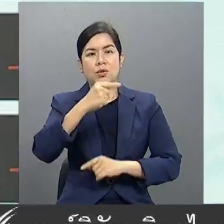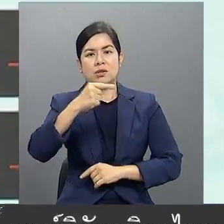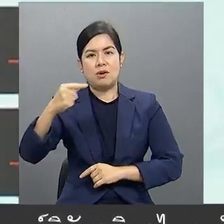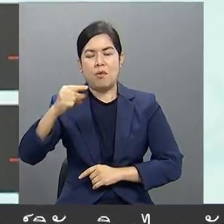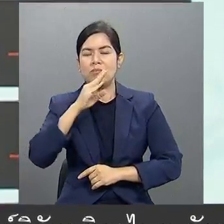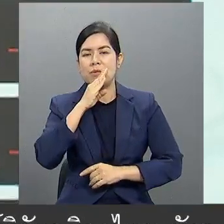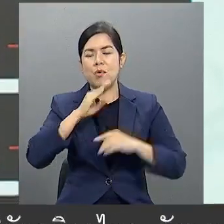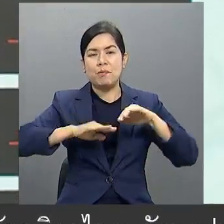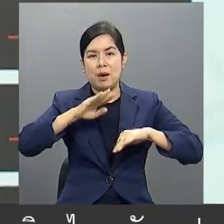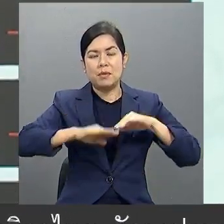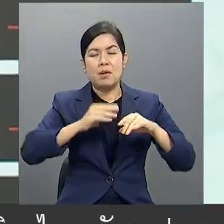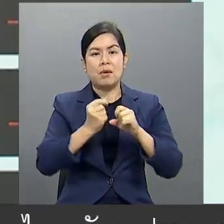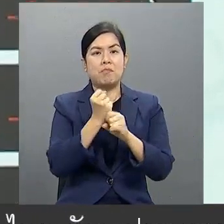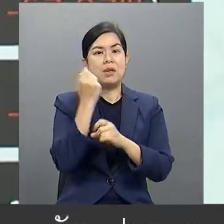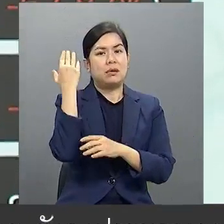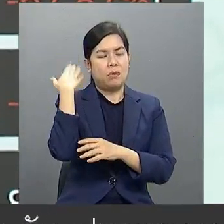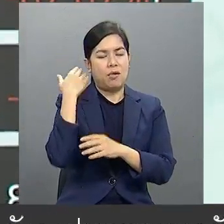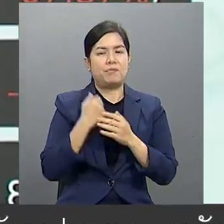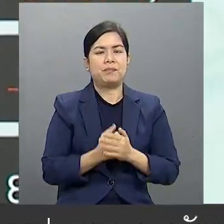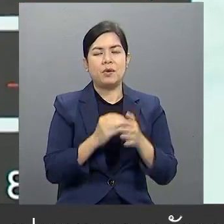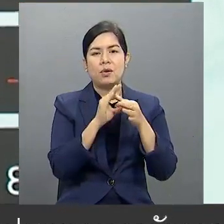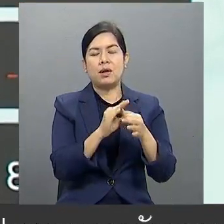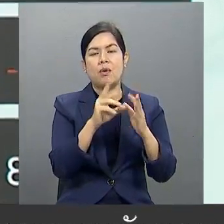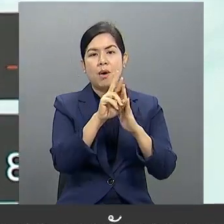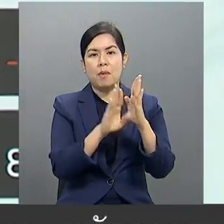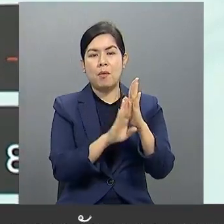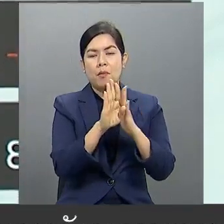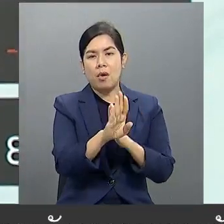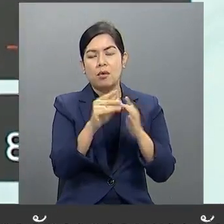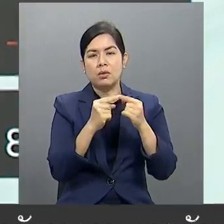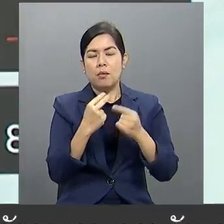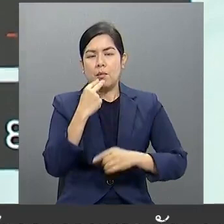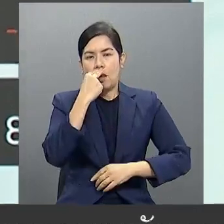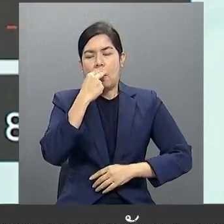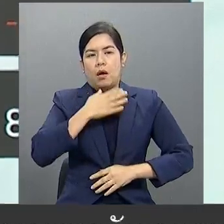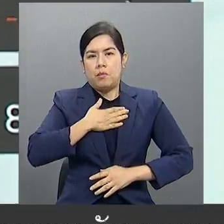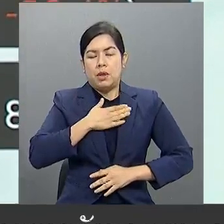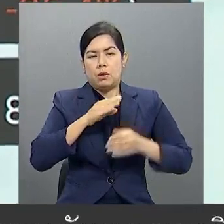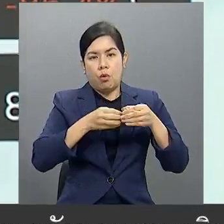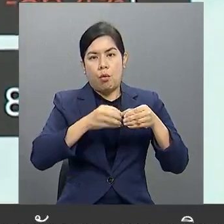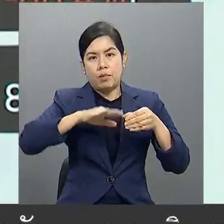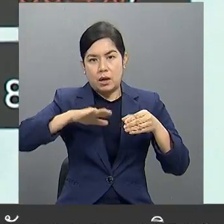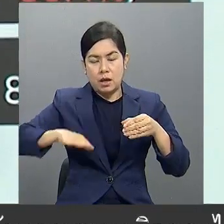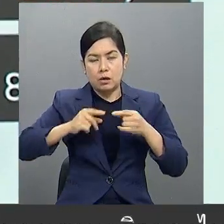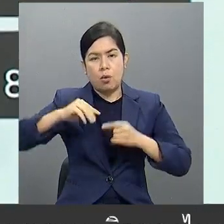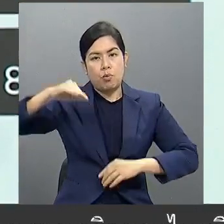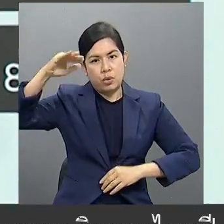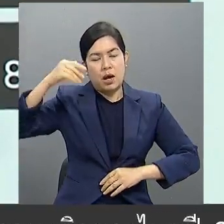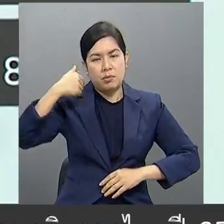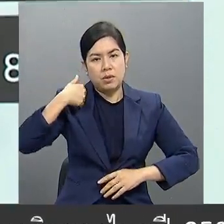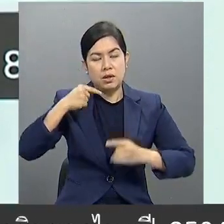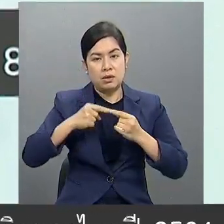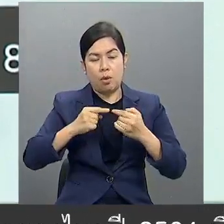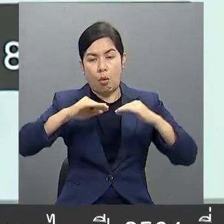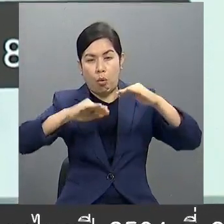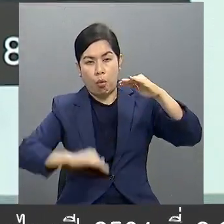อนค่ะเขาบอกว่าโรคระบบทางเดินหายใจไม่ว่าจะเด็กไม่ว่าจะผู้ใหญ่เนี่ยคนไข้หายไปเกินกว่าครึ่งนะคะทำให้ย